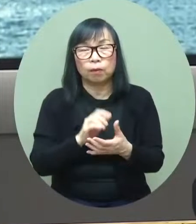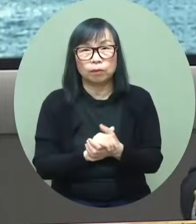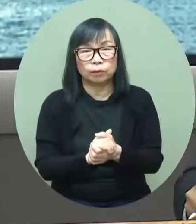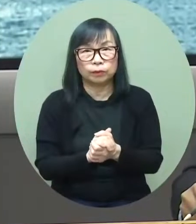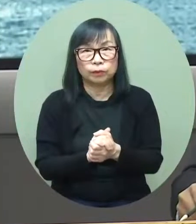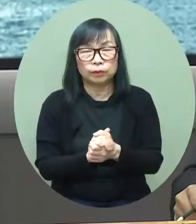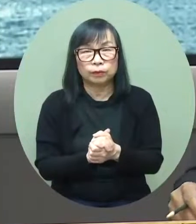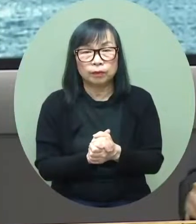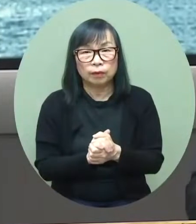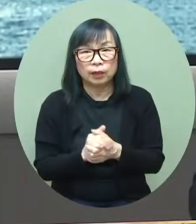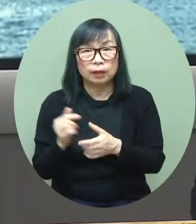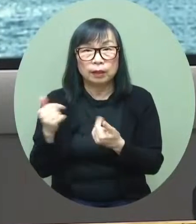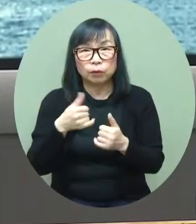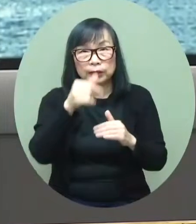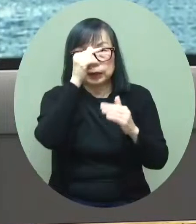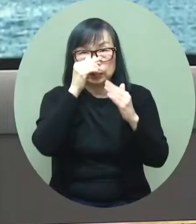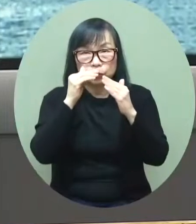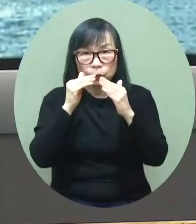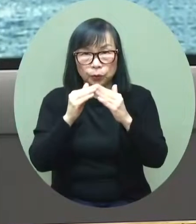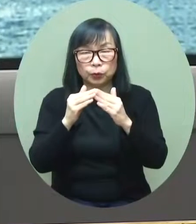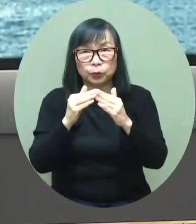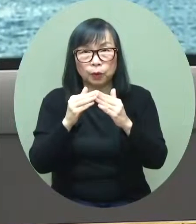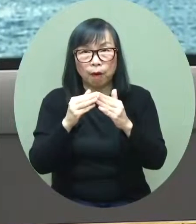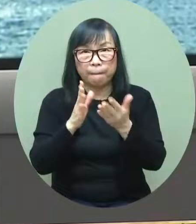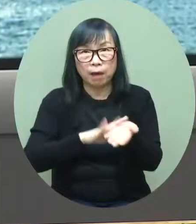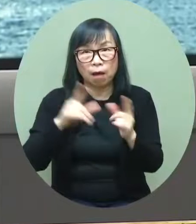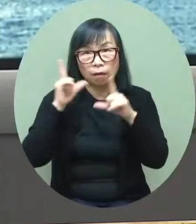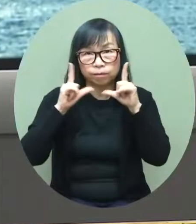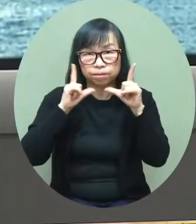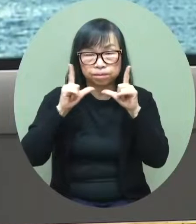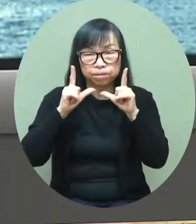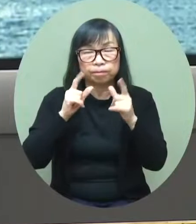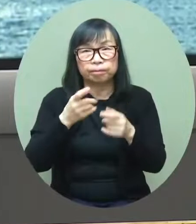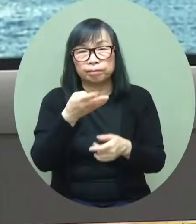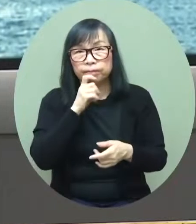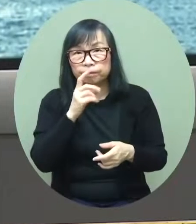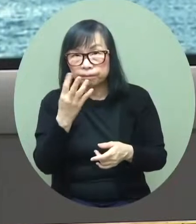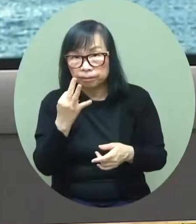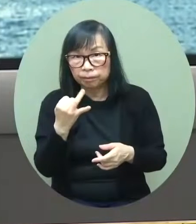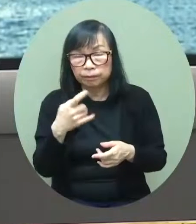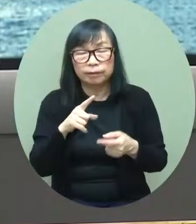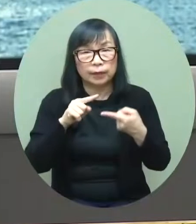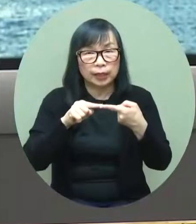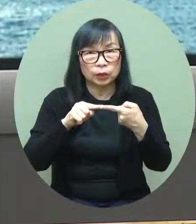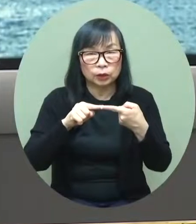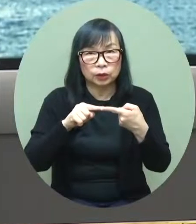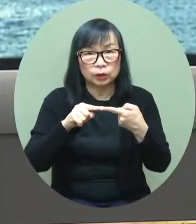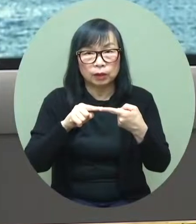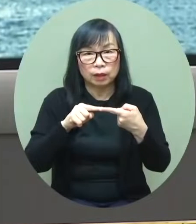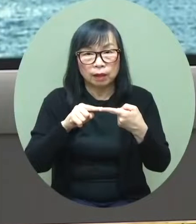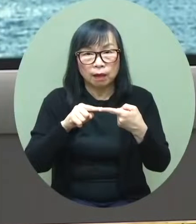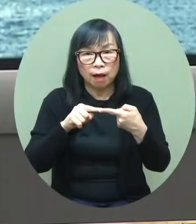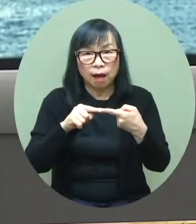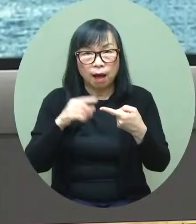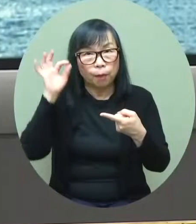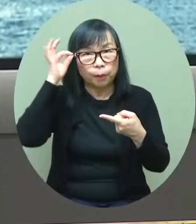咁佢跟住入咗院之後咧，佢嘅症狀咧都係有幾樣啦，第一就係佢個貧